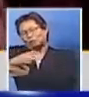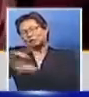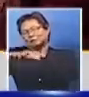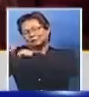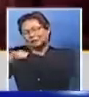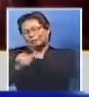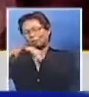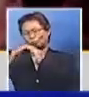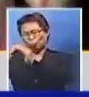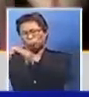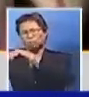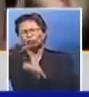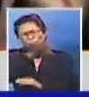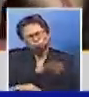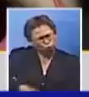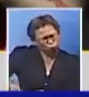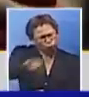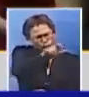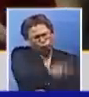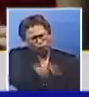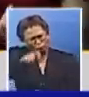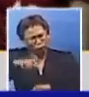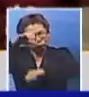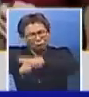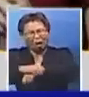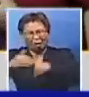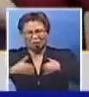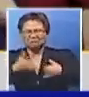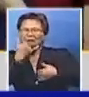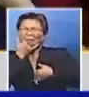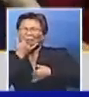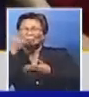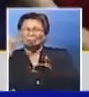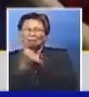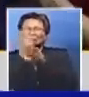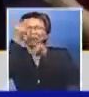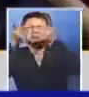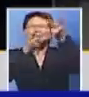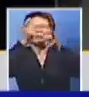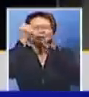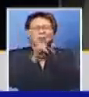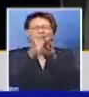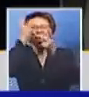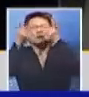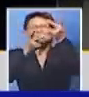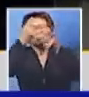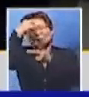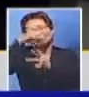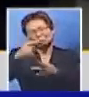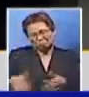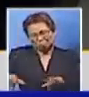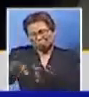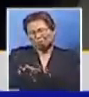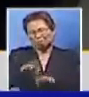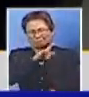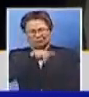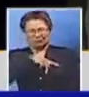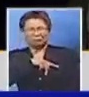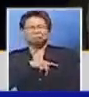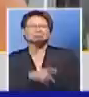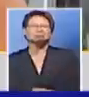perumahan. Jelasnya rata-rata yang ditahan didapati menyalahgunakan pas lawatan sosial mereka untuk kepentingan